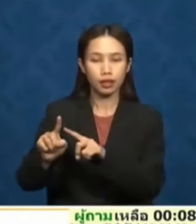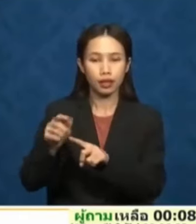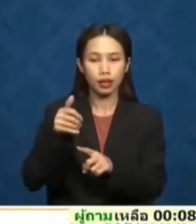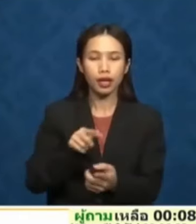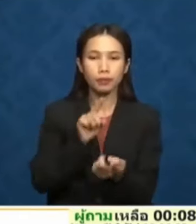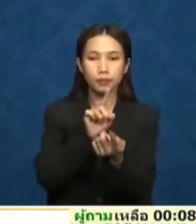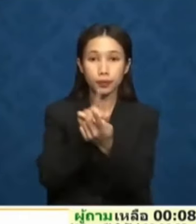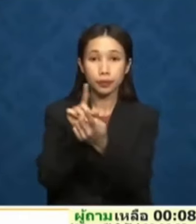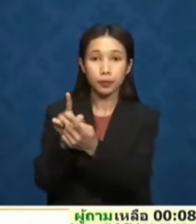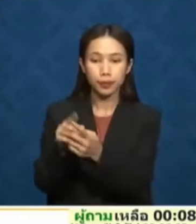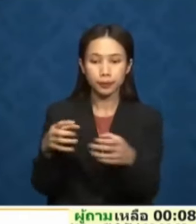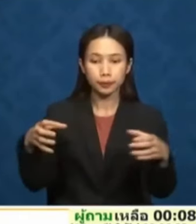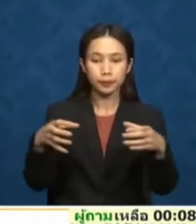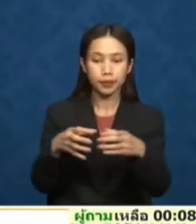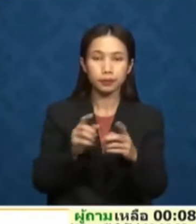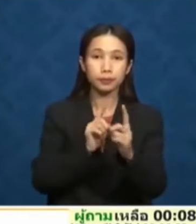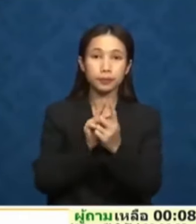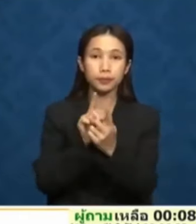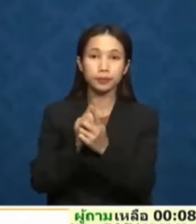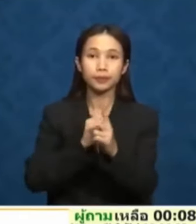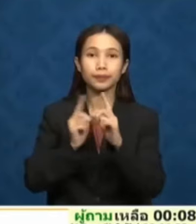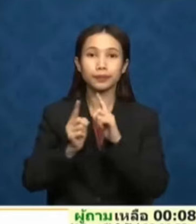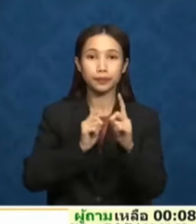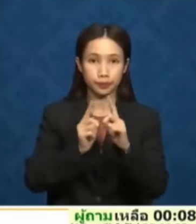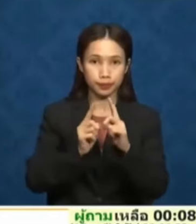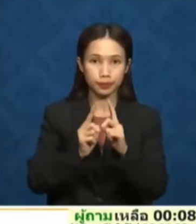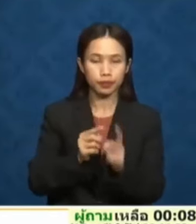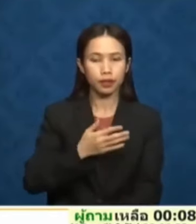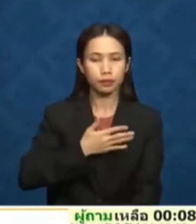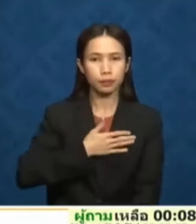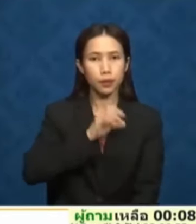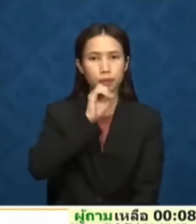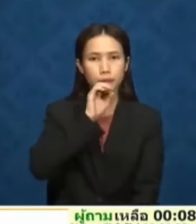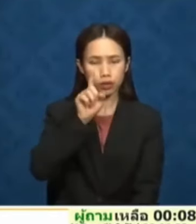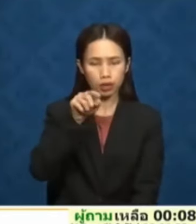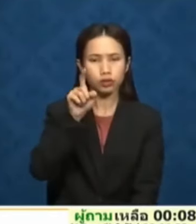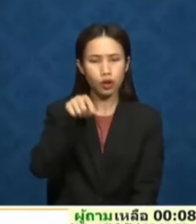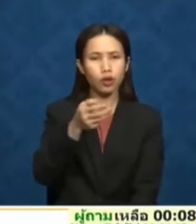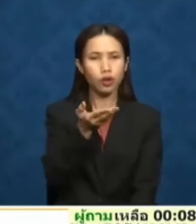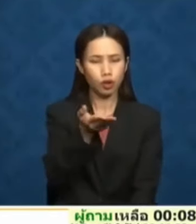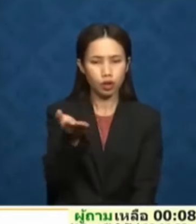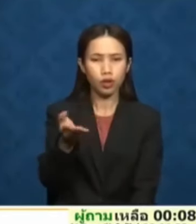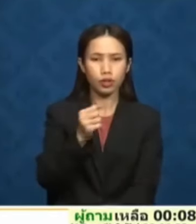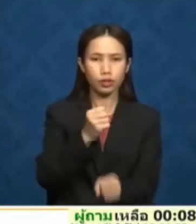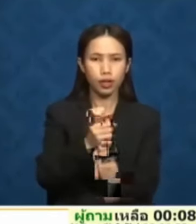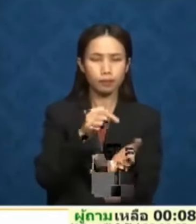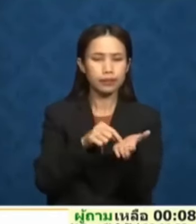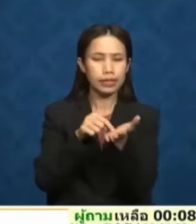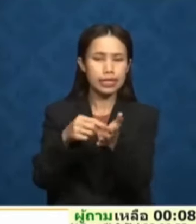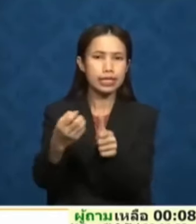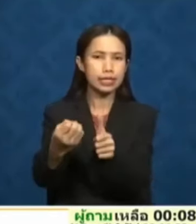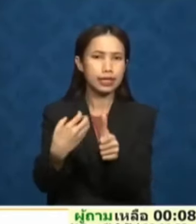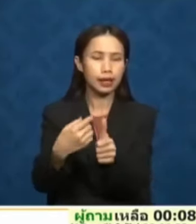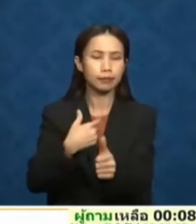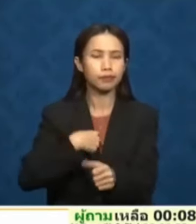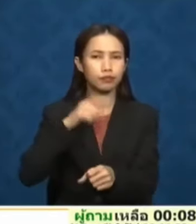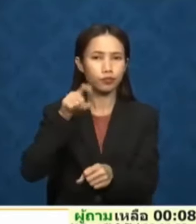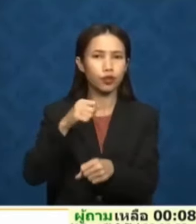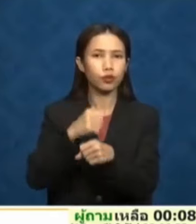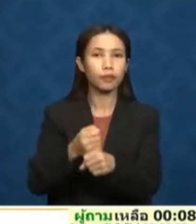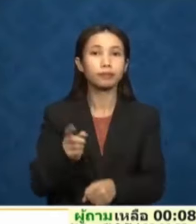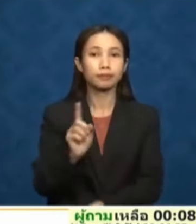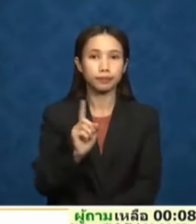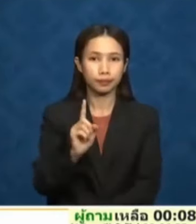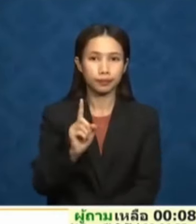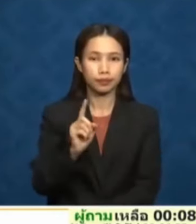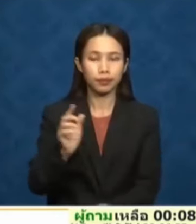พบพบป่าพูดคุยกันผมเองก็ยังบอกว่าช่วยไปทำข้อเสนอมาให้ผมหน่อยว่าจะต้องทำอย่างไรโดยสรุปครับคำถาม